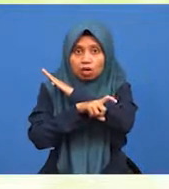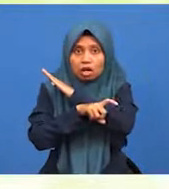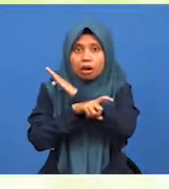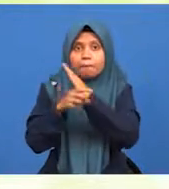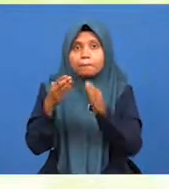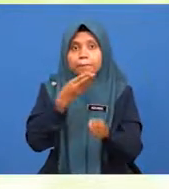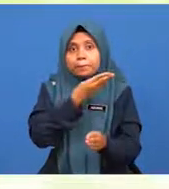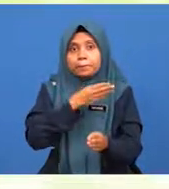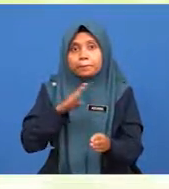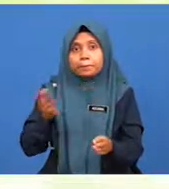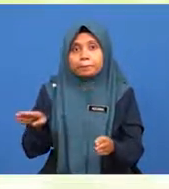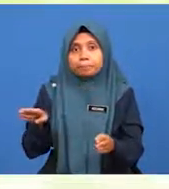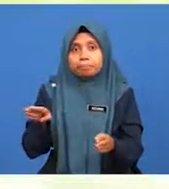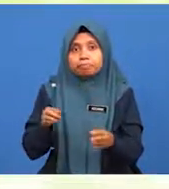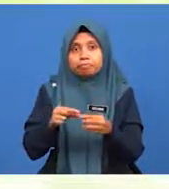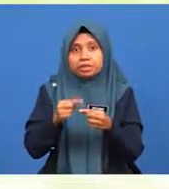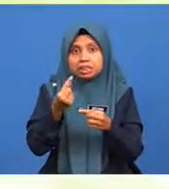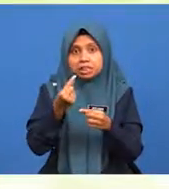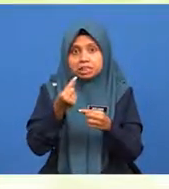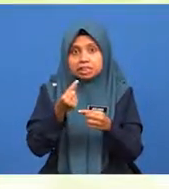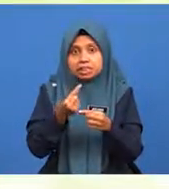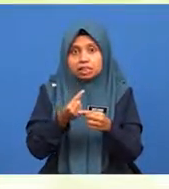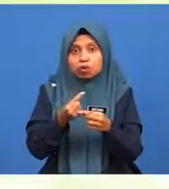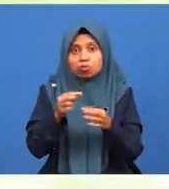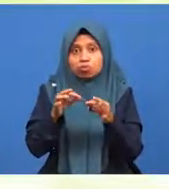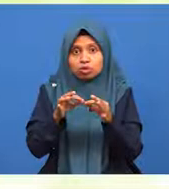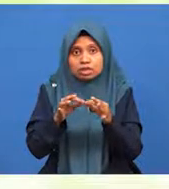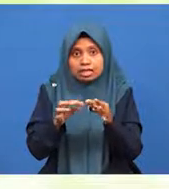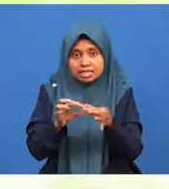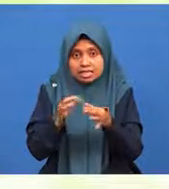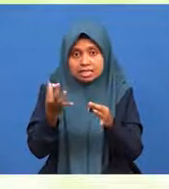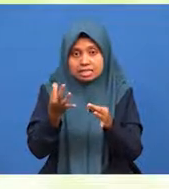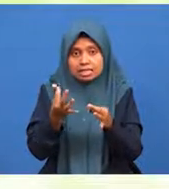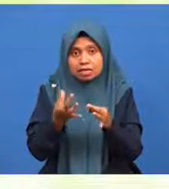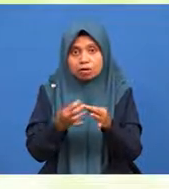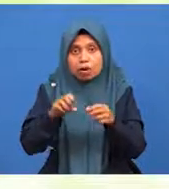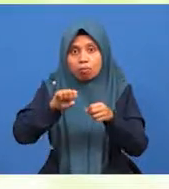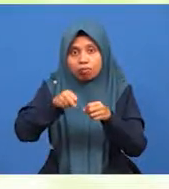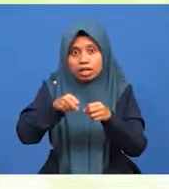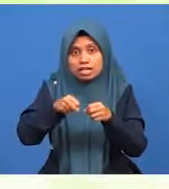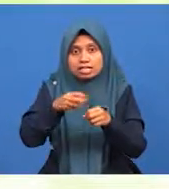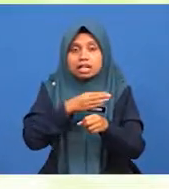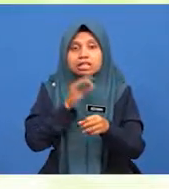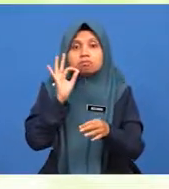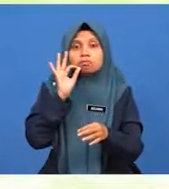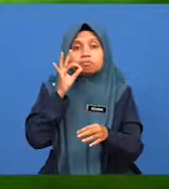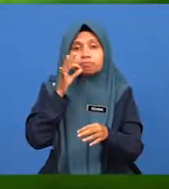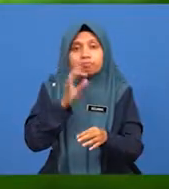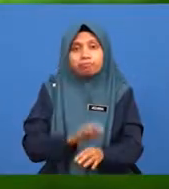bilah, biji, utas, ulas dan buah.